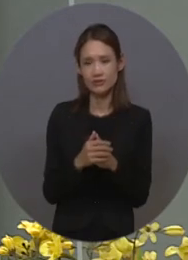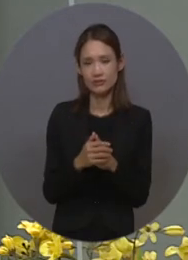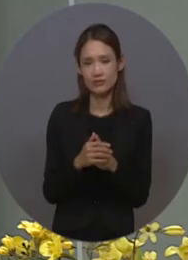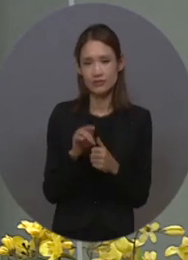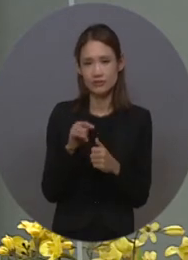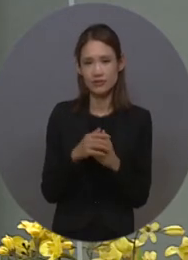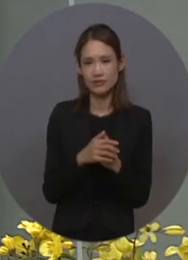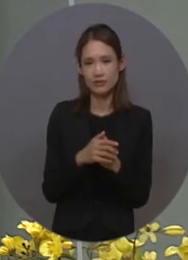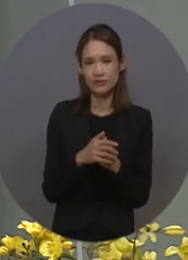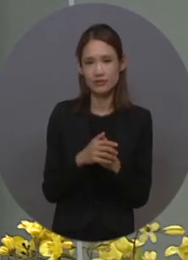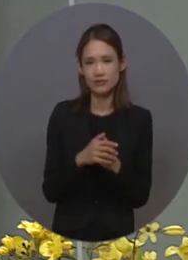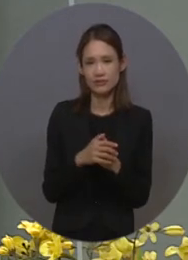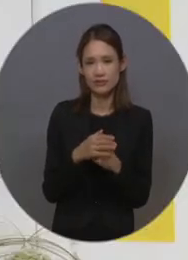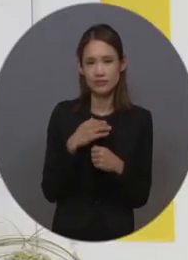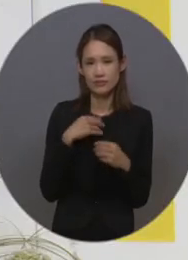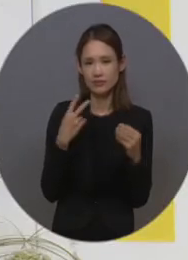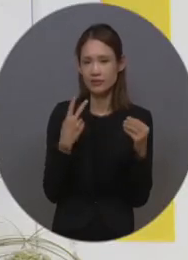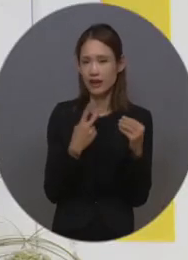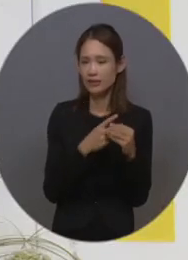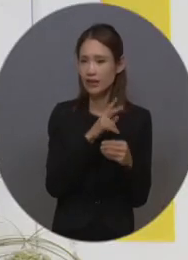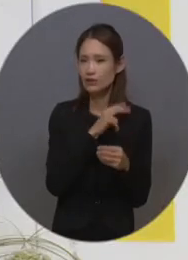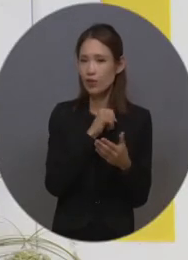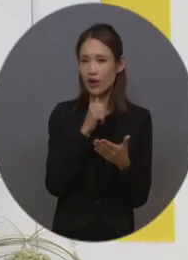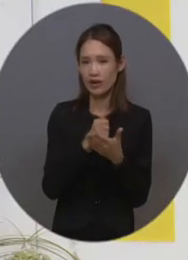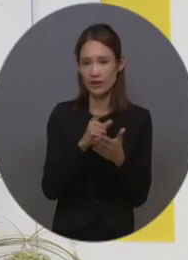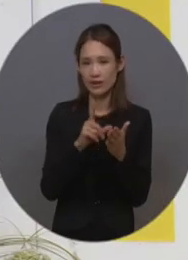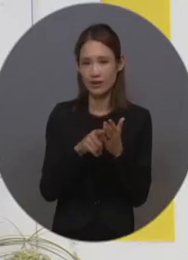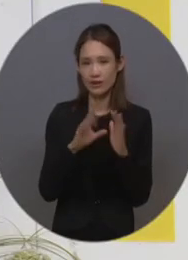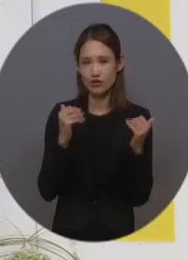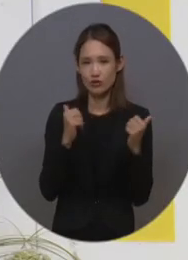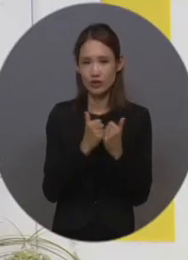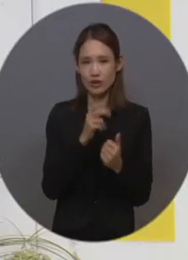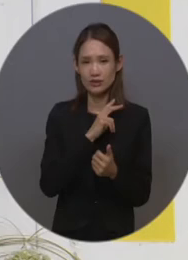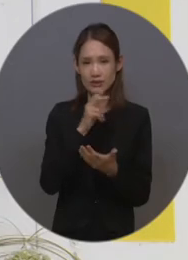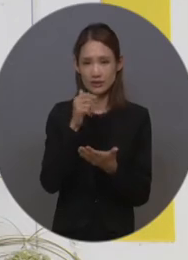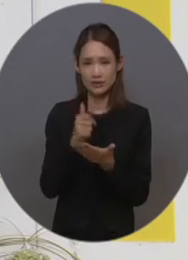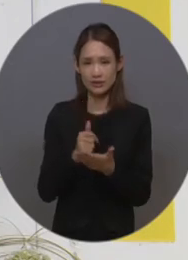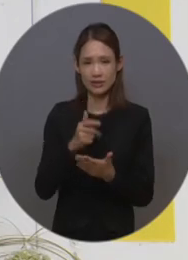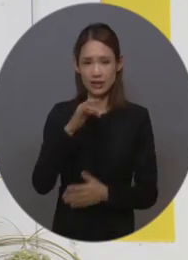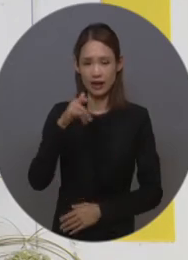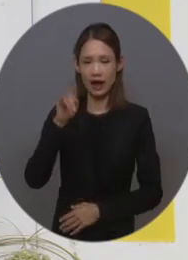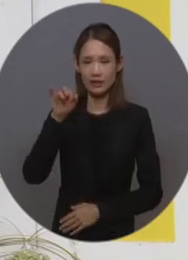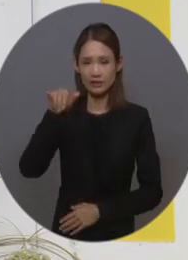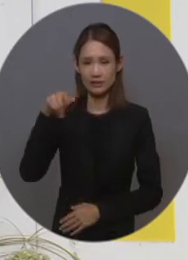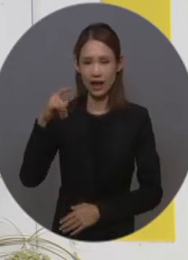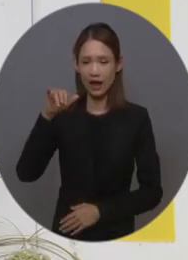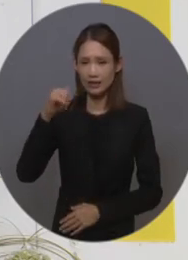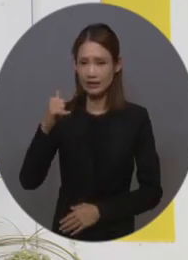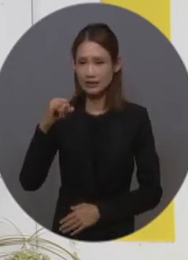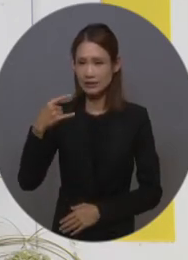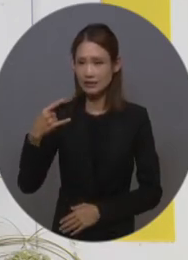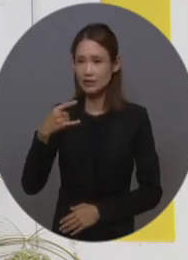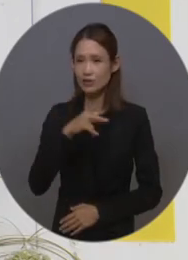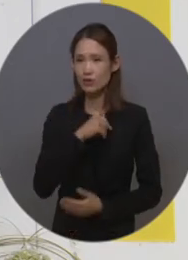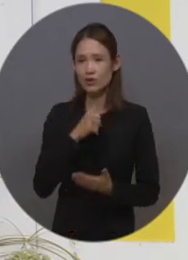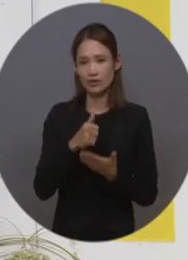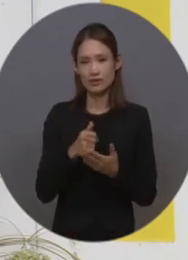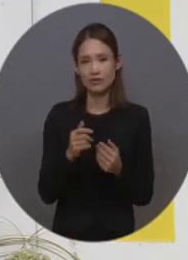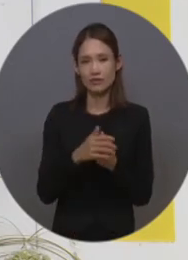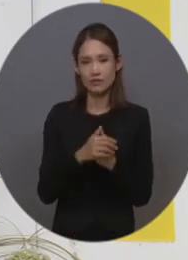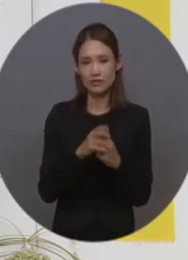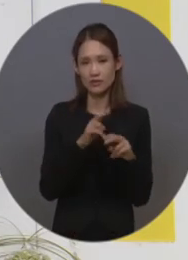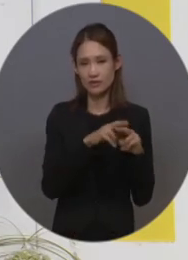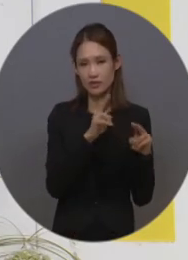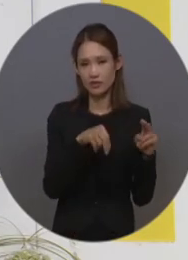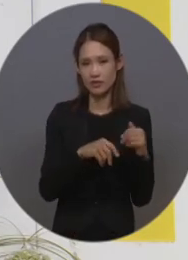그것은 이제 제가 재선 의원 때 그 당시 국회의장을 하시던 강창희 의원님이라고 계셨어요. 근데 그분이 의장을